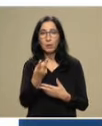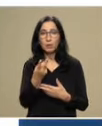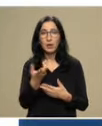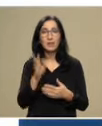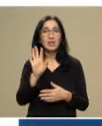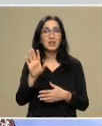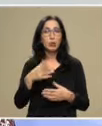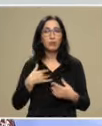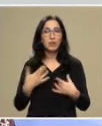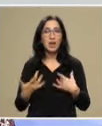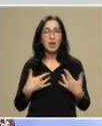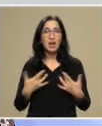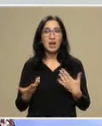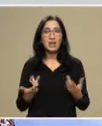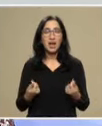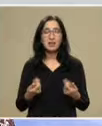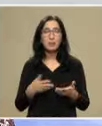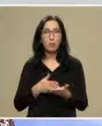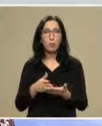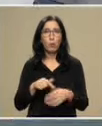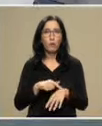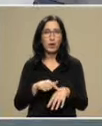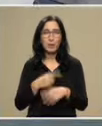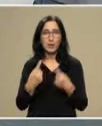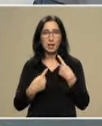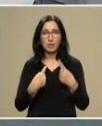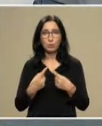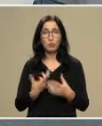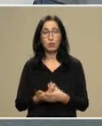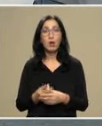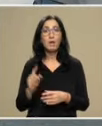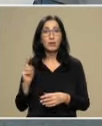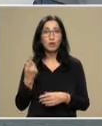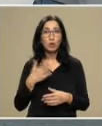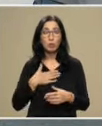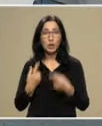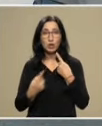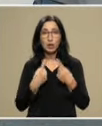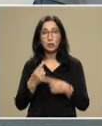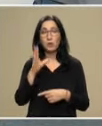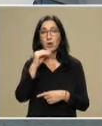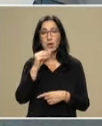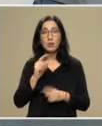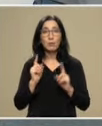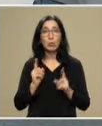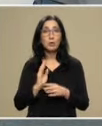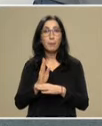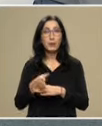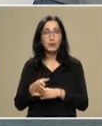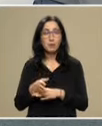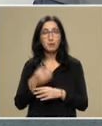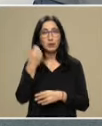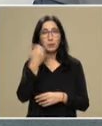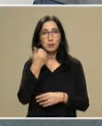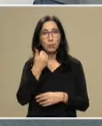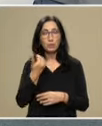наблюдавайки неговите реакции по време на разговор. Доцент Иванова, в началото на нашия разговор казахме кои са предимствата при